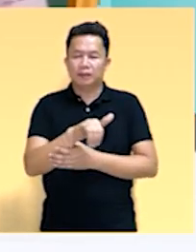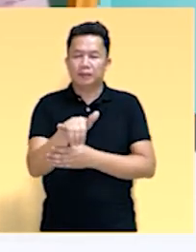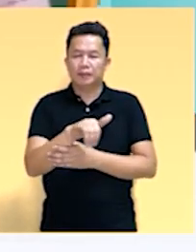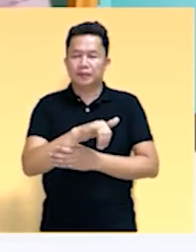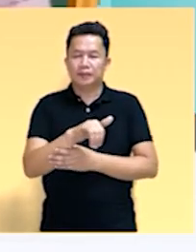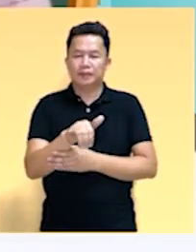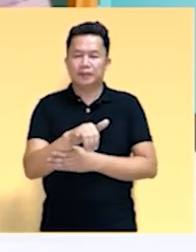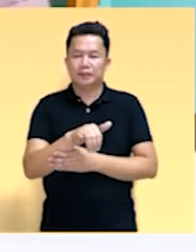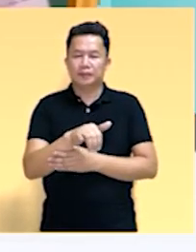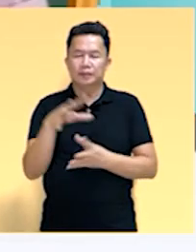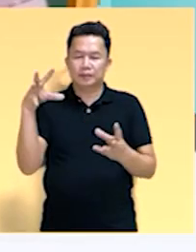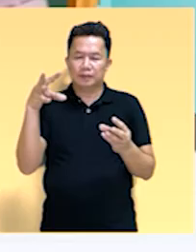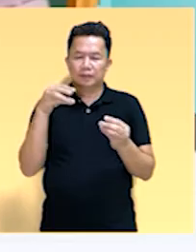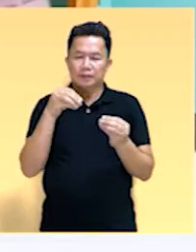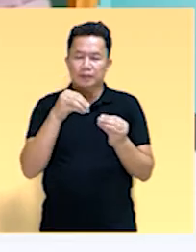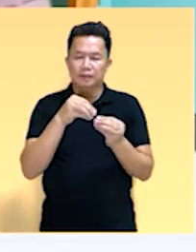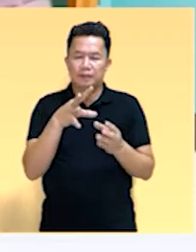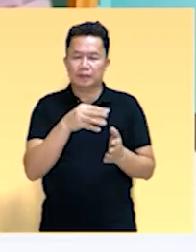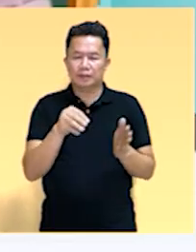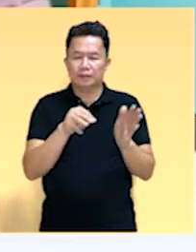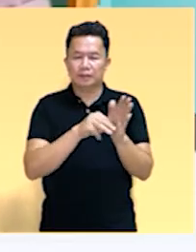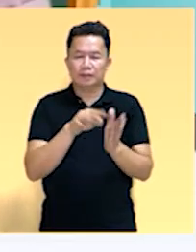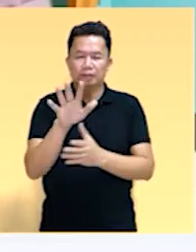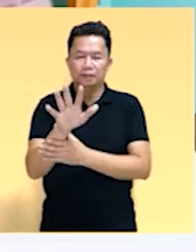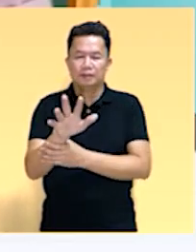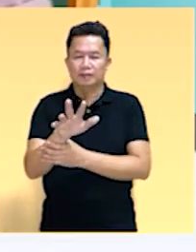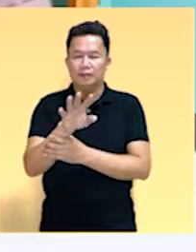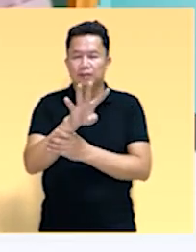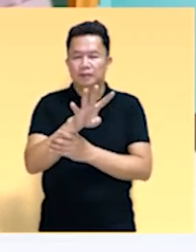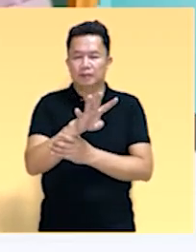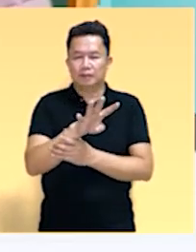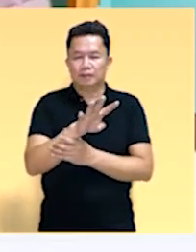Pareho ang nakuha niyong sum at minuend na